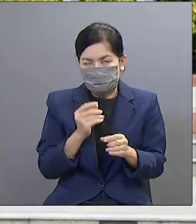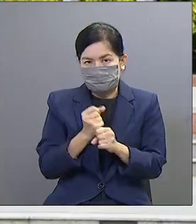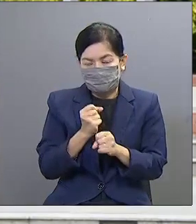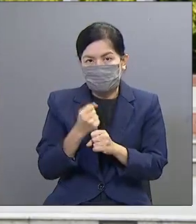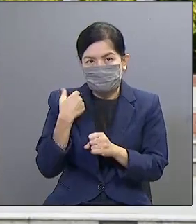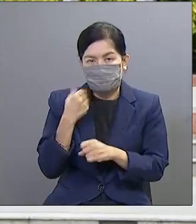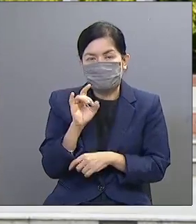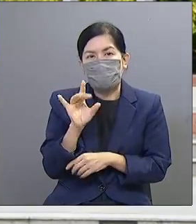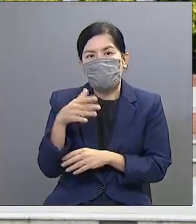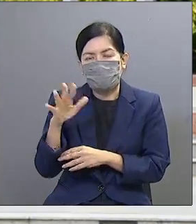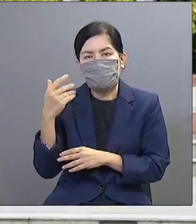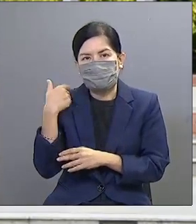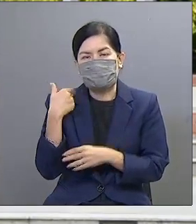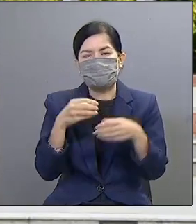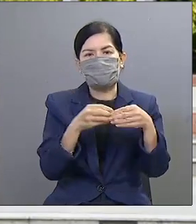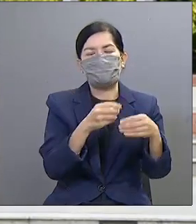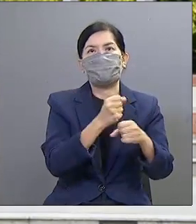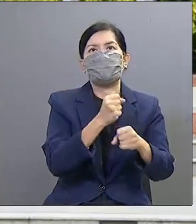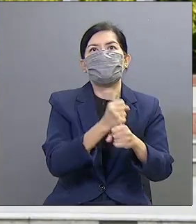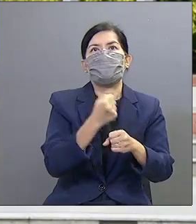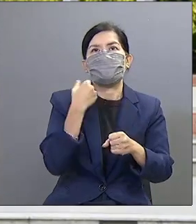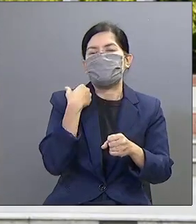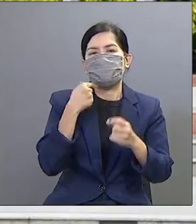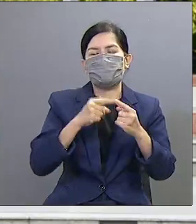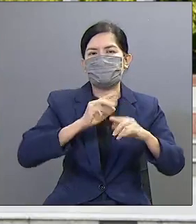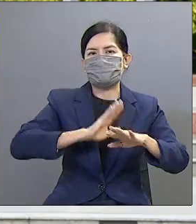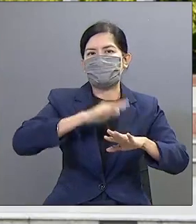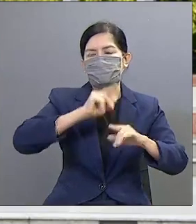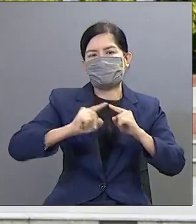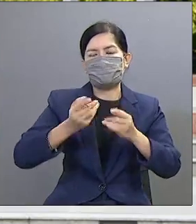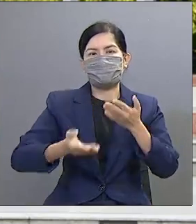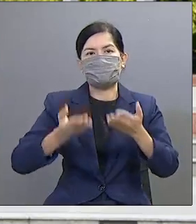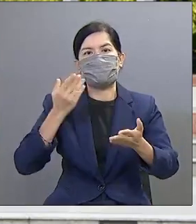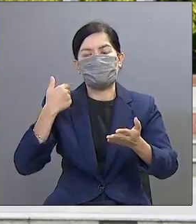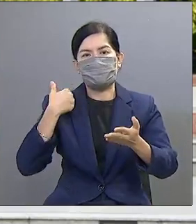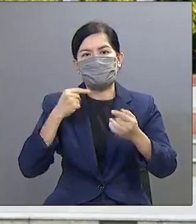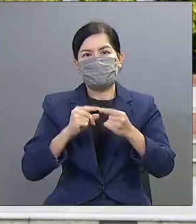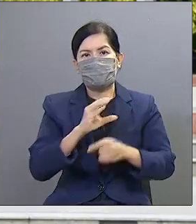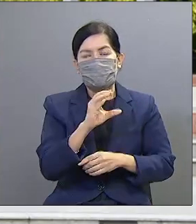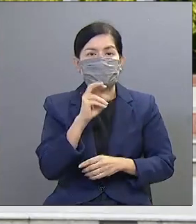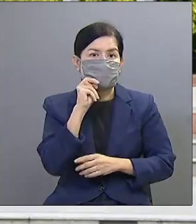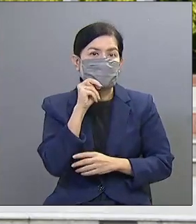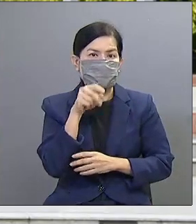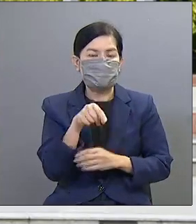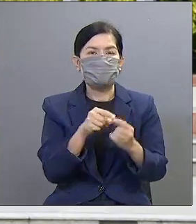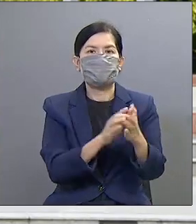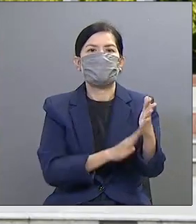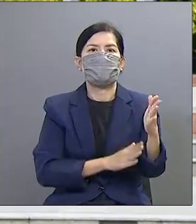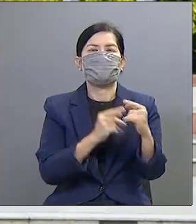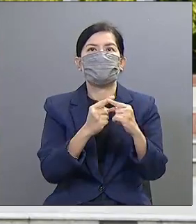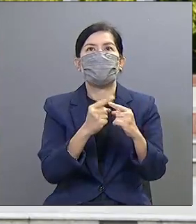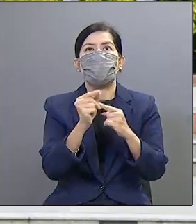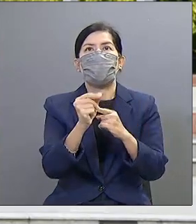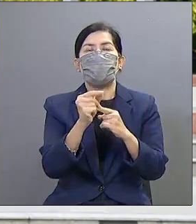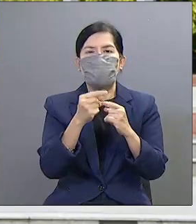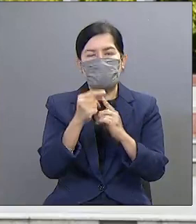ไม่วจะเป็วิสื Hauskorn นักธอนี ในช่างเพื่อเข้ามาหาแลงน้ำไประยะเวลากวา 60 วันจนในทสุพบ